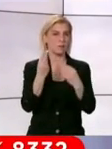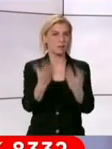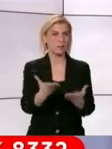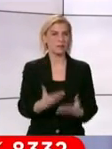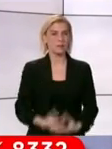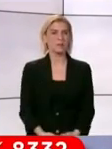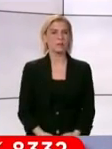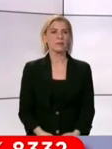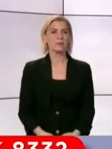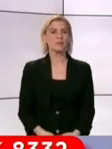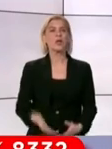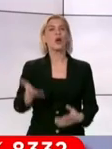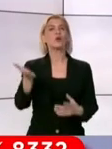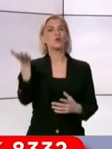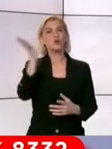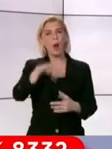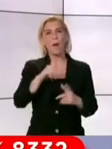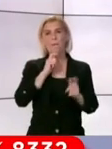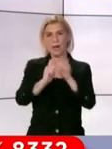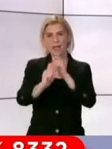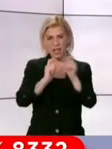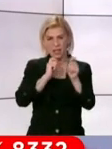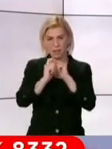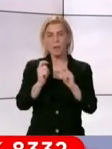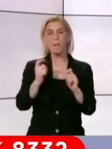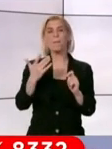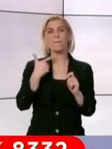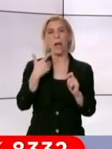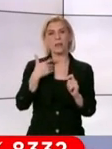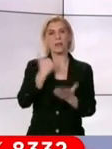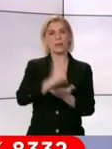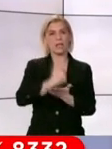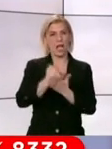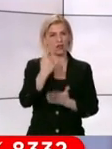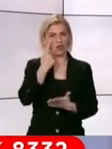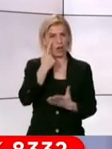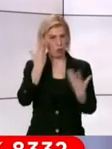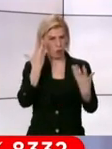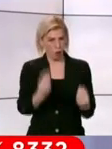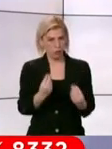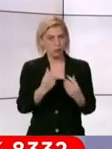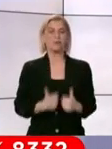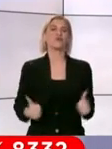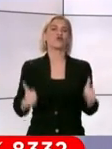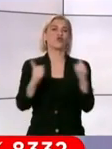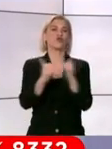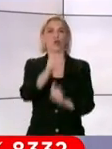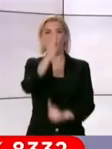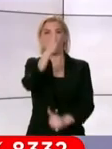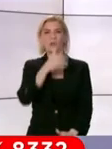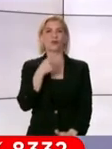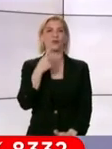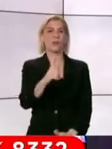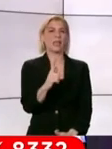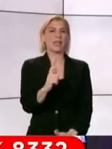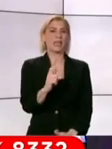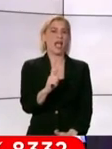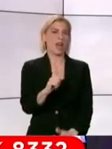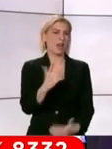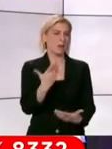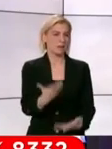bir pazarlık yaptık. Nikah şahidi olacağım. Bunu 500 bin TL'ye çıkarttı arkadaşımız. Ne güzel.